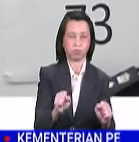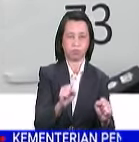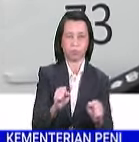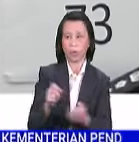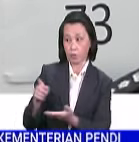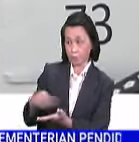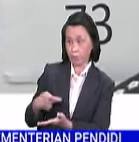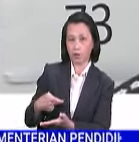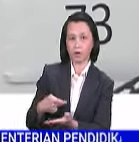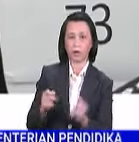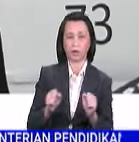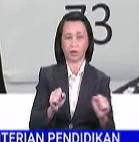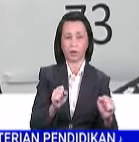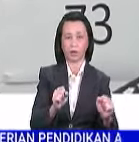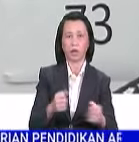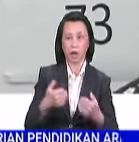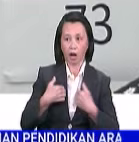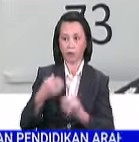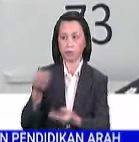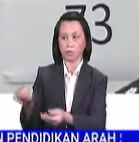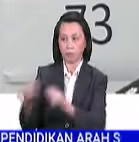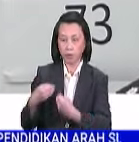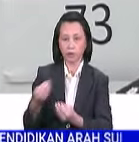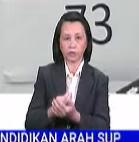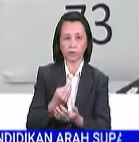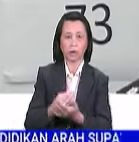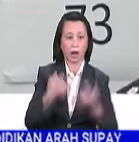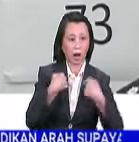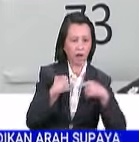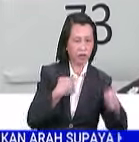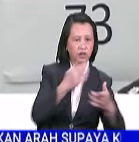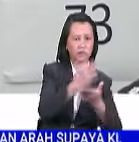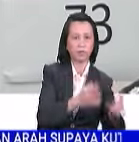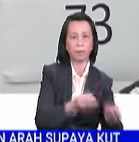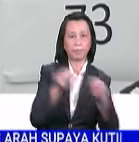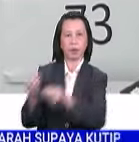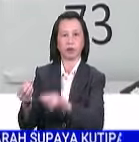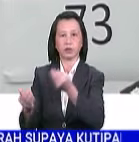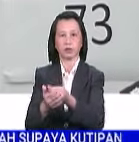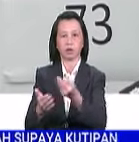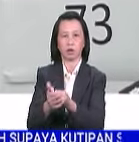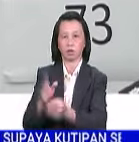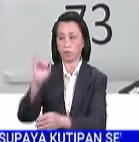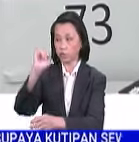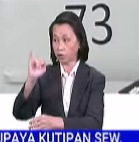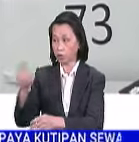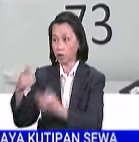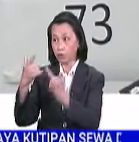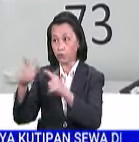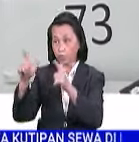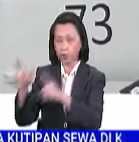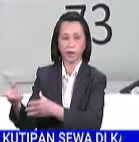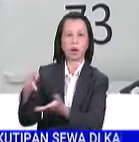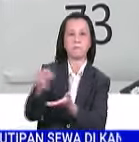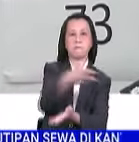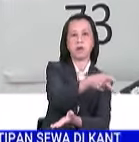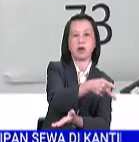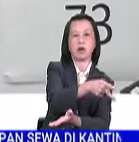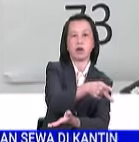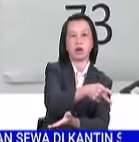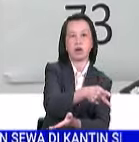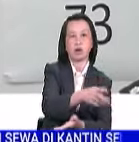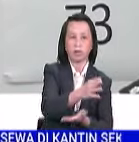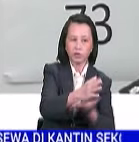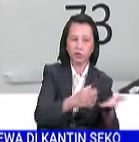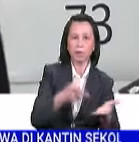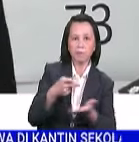dapat upah lah. Ada yang bagi duit dia, pinjam duit dia. Dijanji besok dia dapat lepas, dia bagi